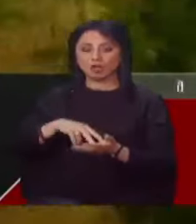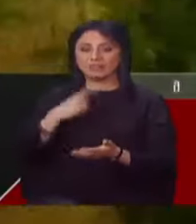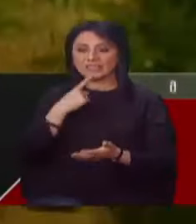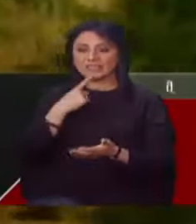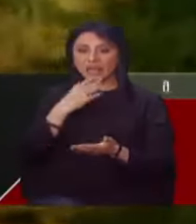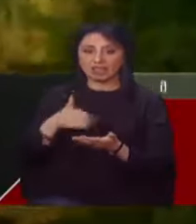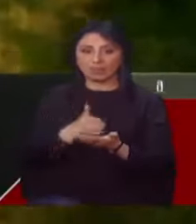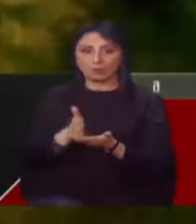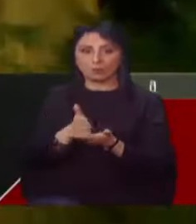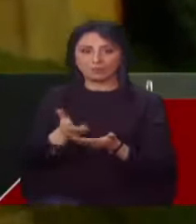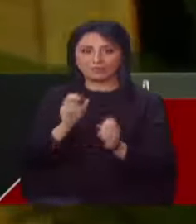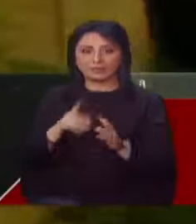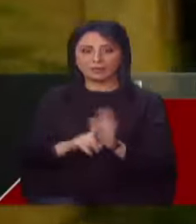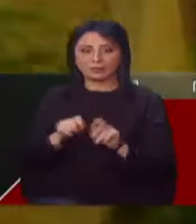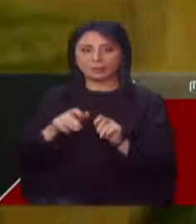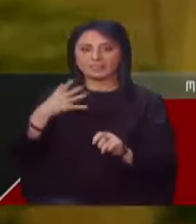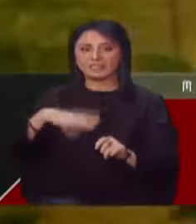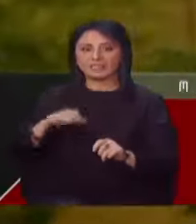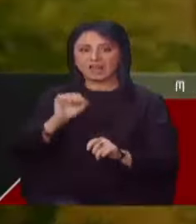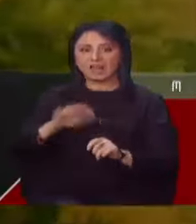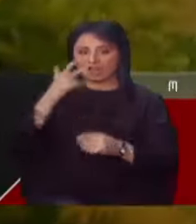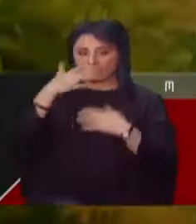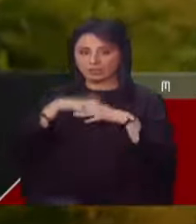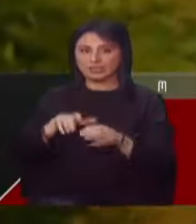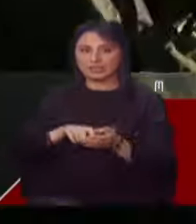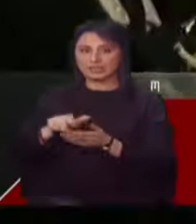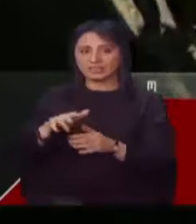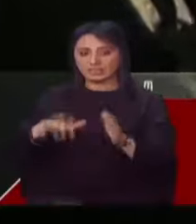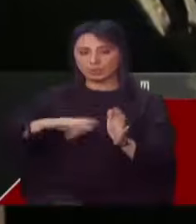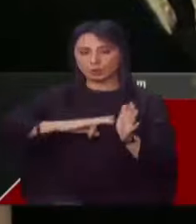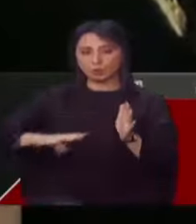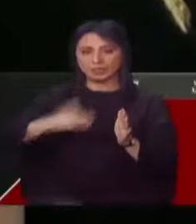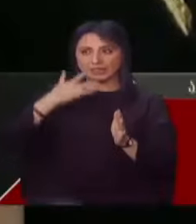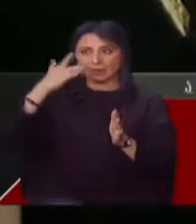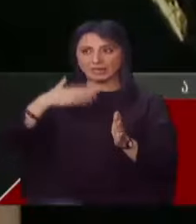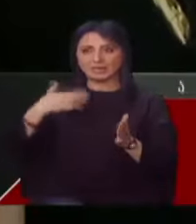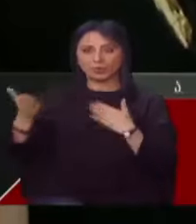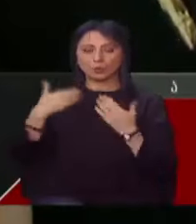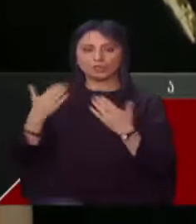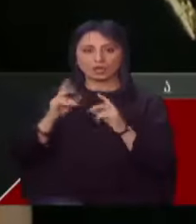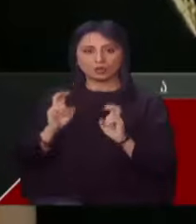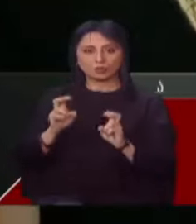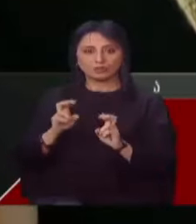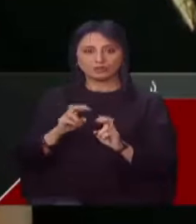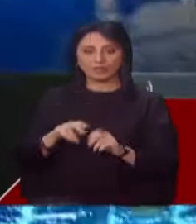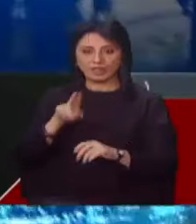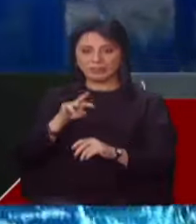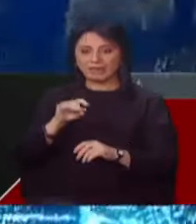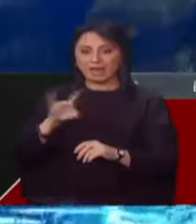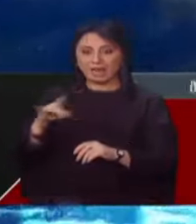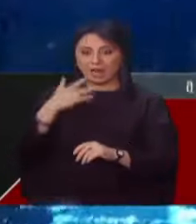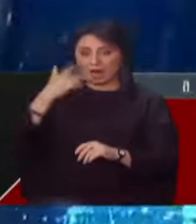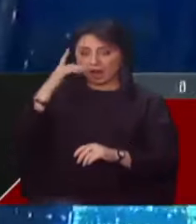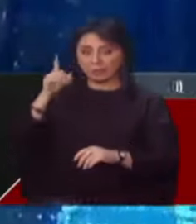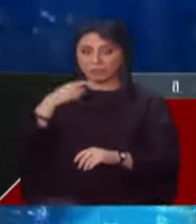საეჭვო ტრაექტორიაზე, რაც საფრთხეს უქმნის საქართველოს ევროატლანტიკურ გზას და ძირს უთხრის ამერიკა-საქართველოს ურთიერთობას. მილერის განცხადებით,